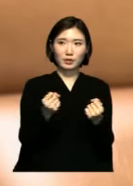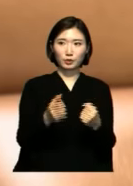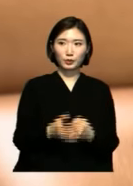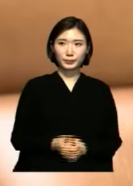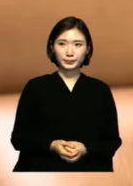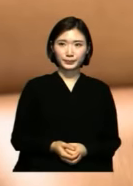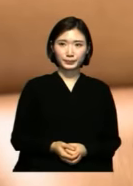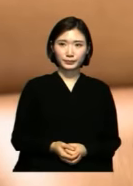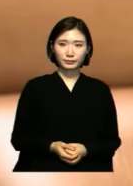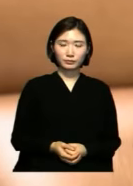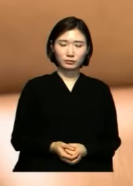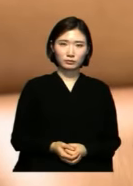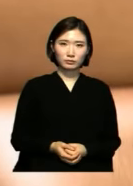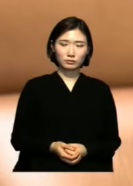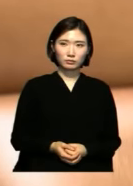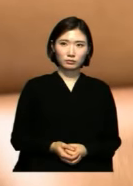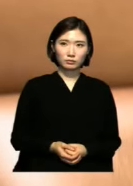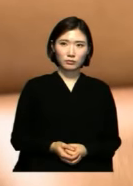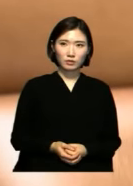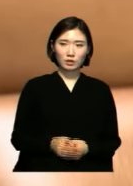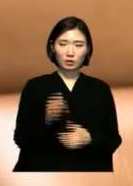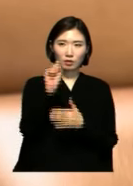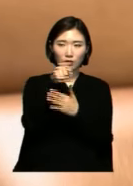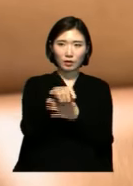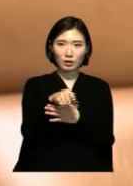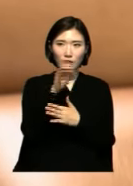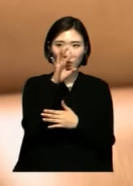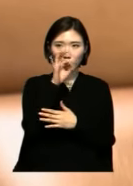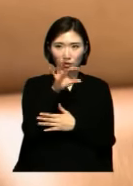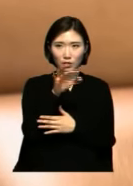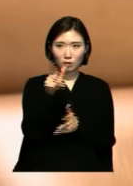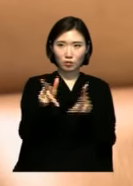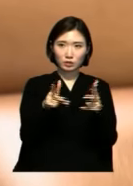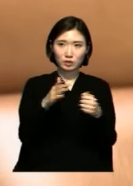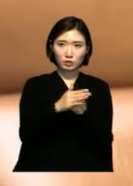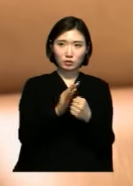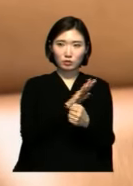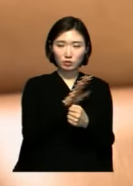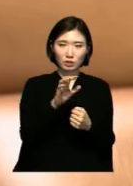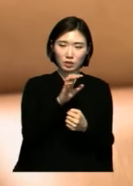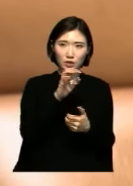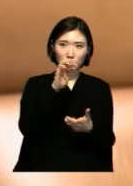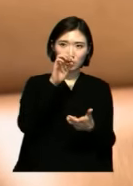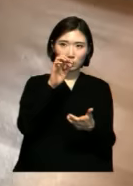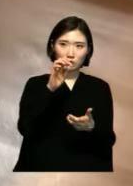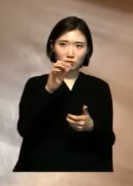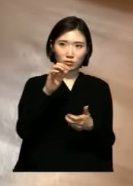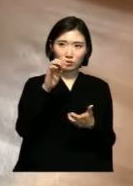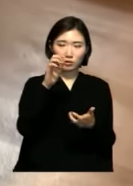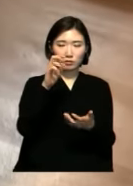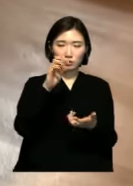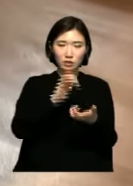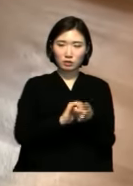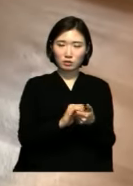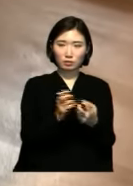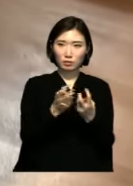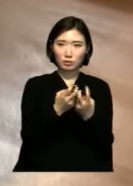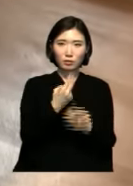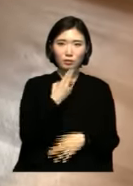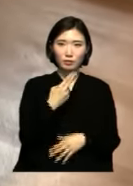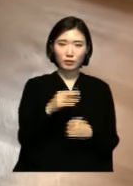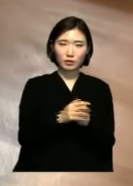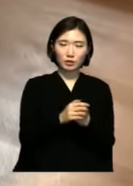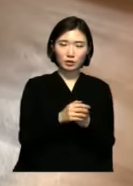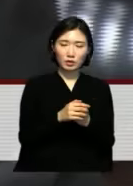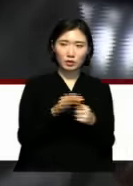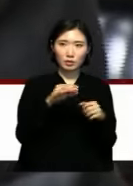많고 거기는 무허가 시설이다 보니까 저희가 어떻게 제재를 할 수 있는 방법이 없어요. 폐수 비용 인상